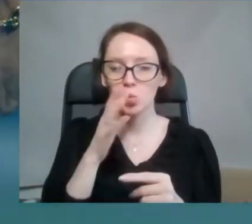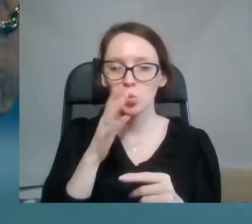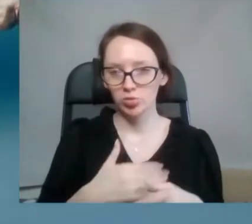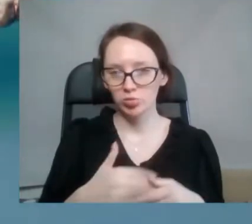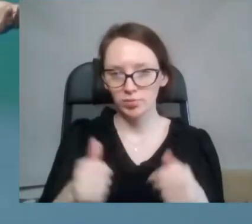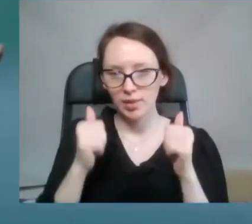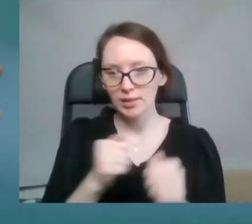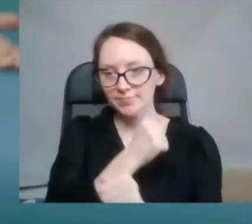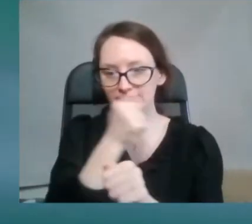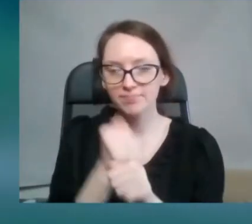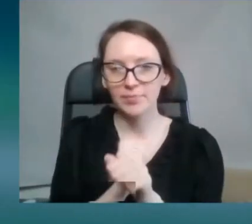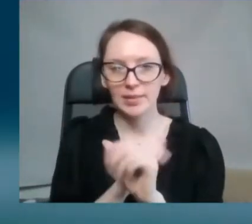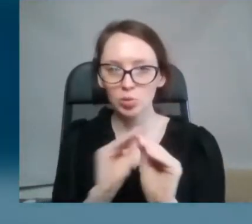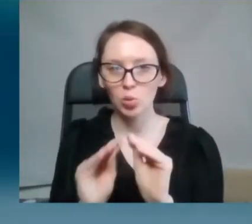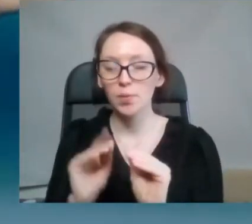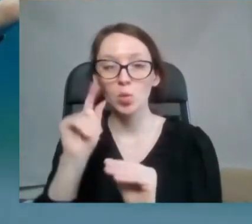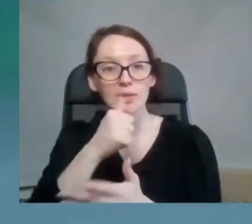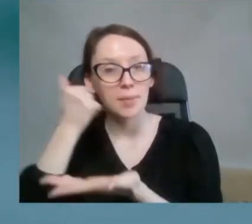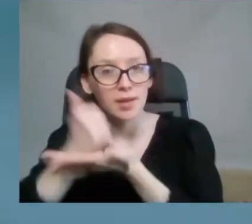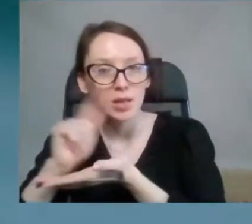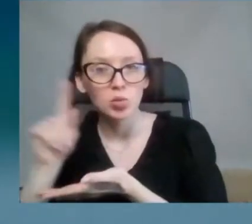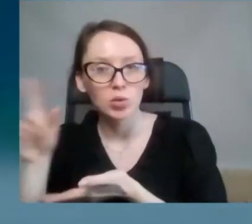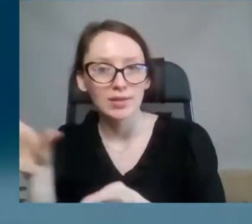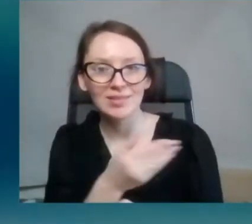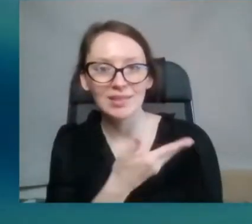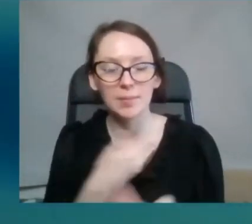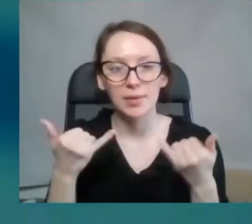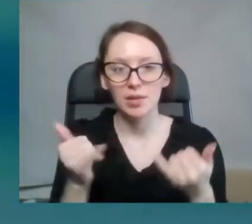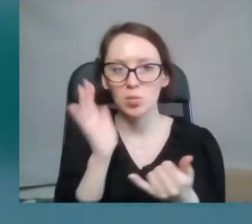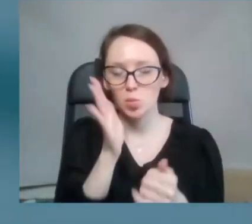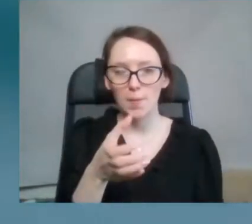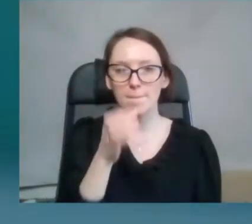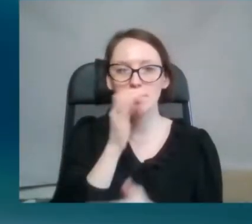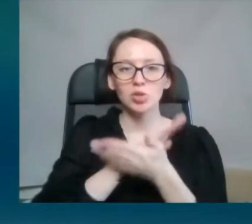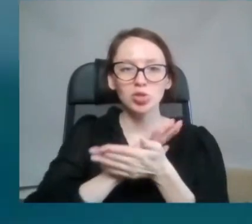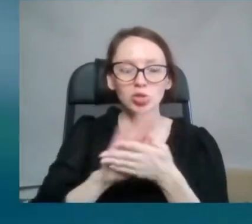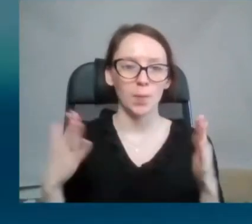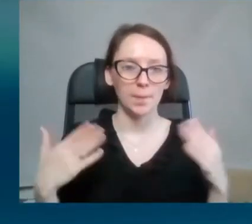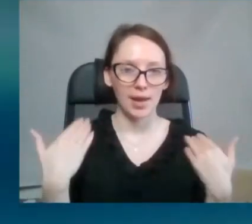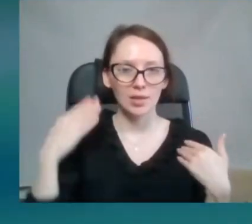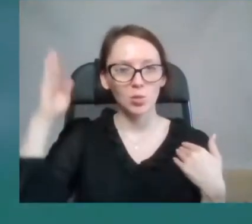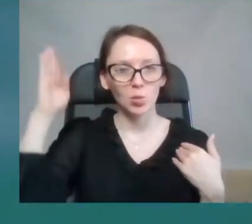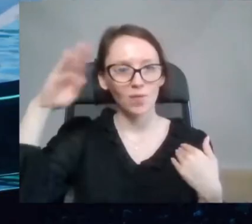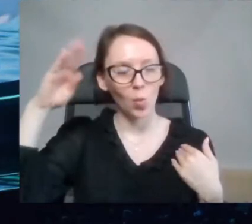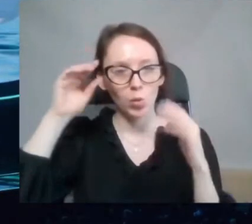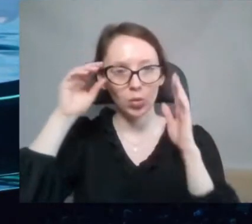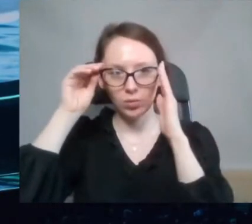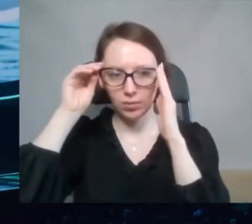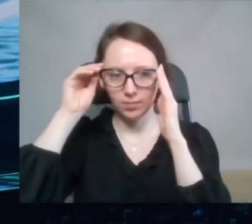Но самое главное, что все мы теперь будем пить чистую, полезную воду.